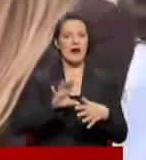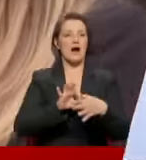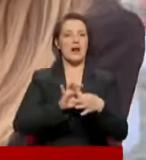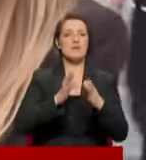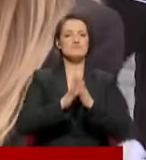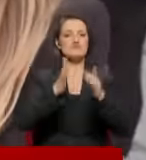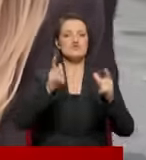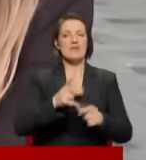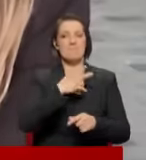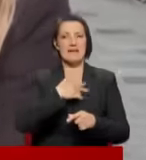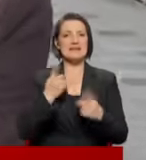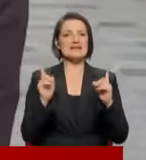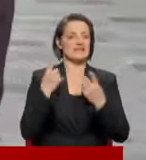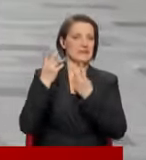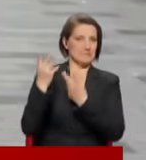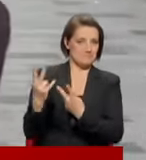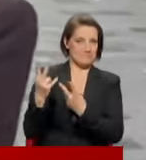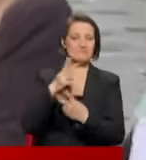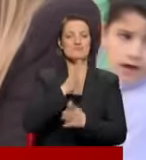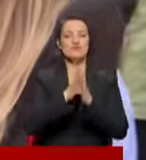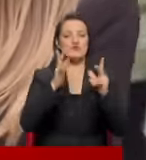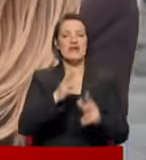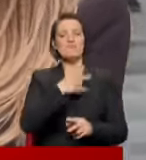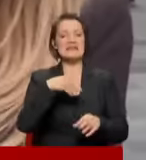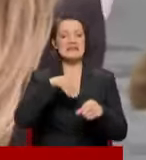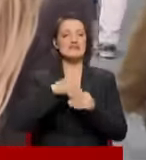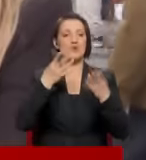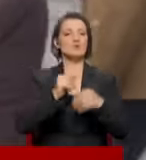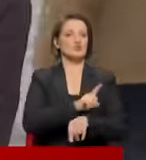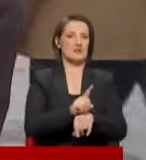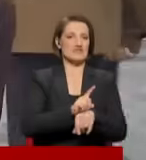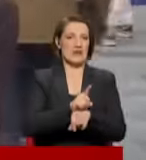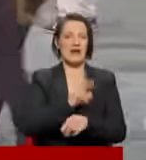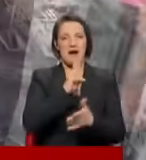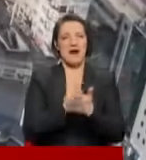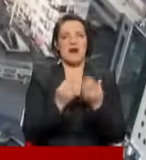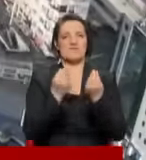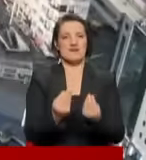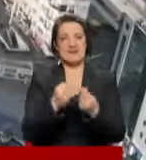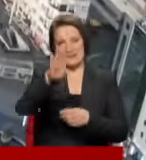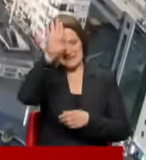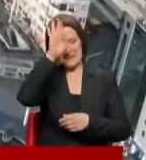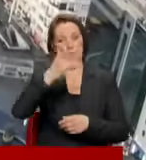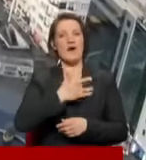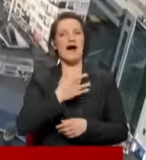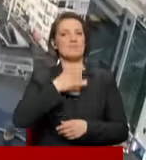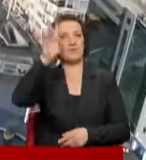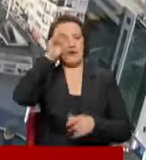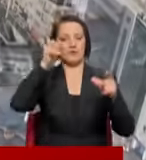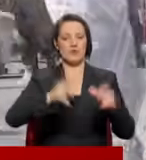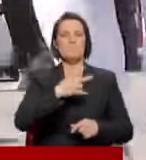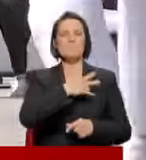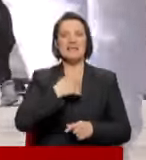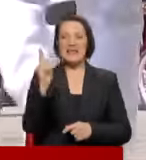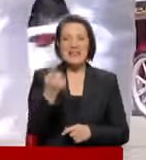ilgili tabii Büyükşehir Belediye'mizde yetki, Büyükşehir Belediye'mizin de içinde olacağı süreçlerle karar karar vereceğiz. İstanbul'un kalbi Beyoğlu.